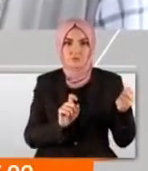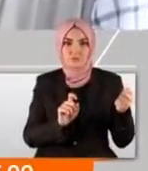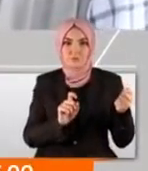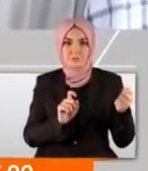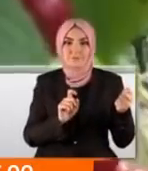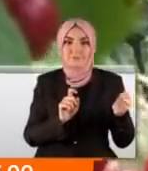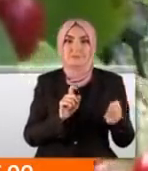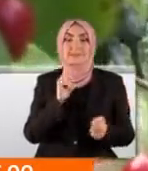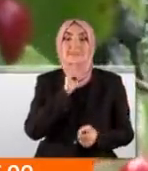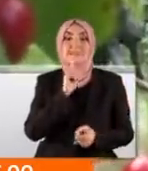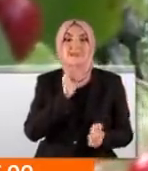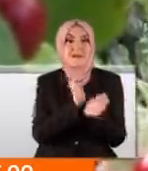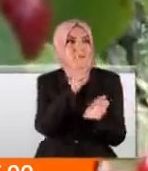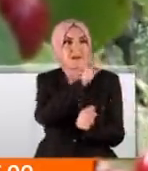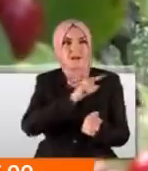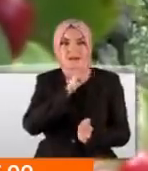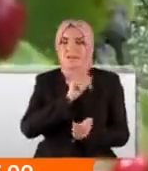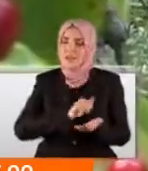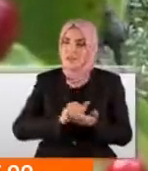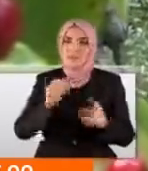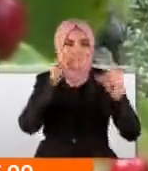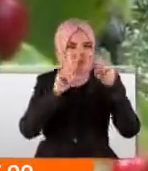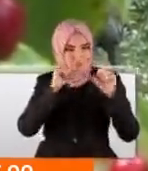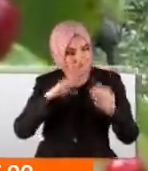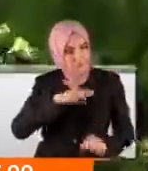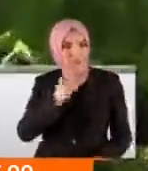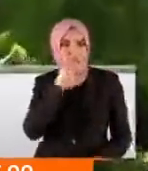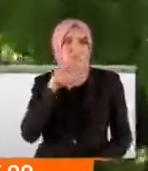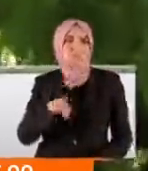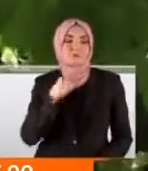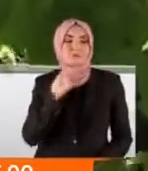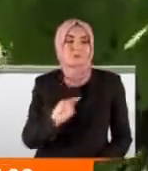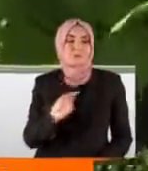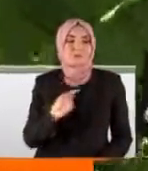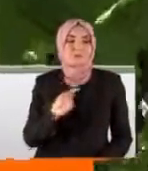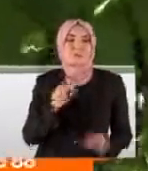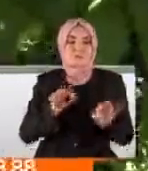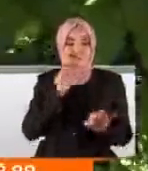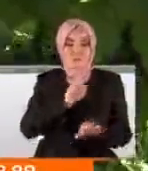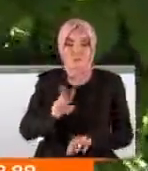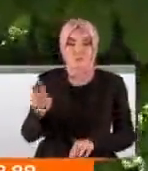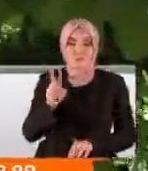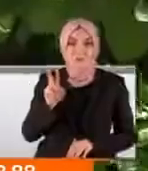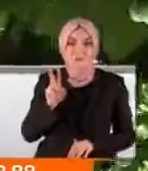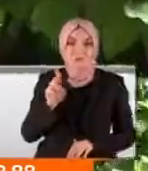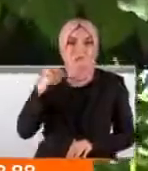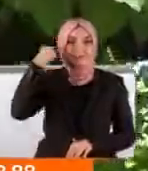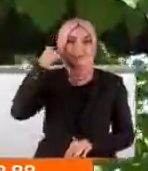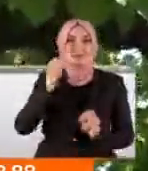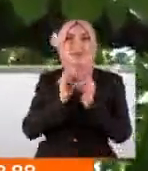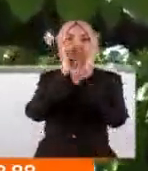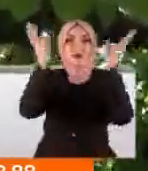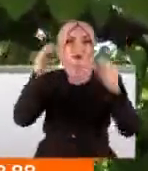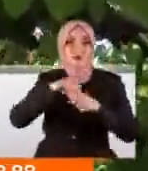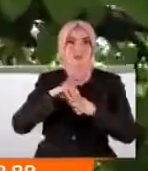resimleri çekildi. Dünyaca ünlü Çiğsar kirazının hasadı başladı. Şu anda görmüş olduğunuz kiraz ağacında toplamda 5